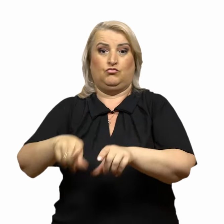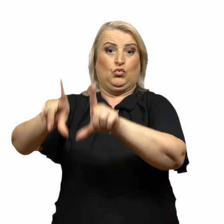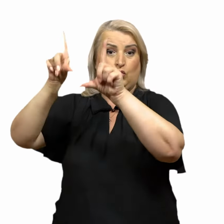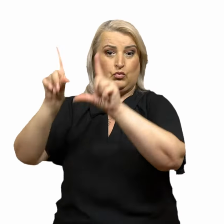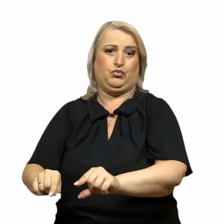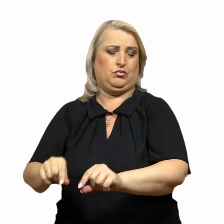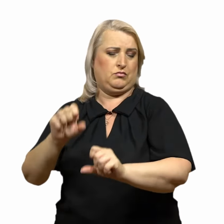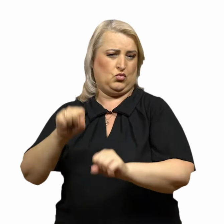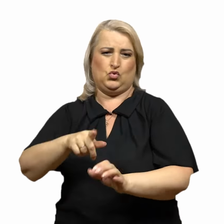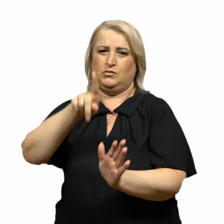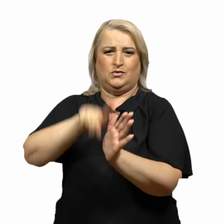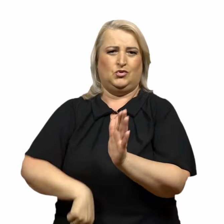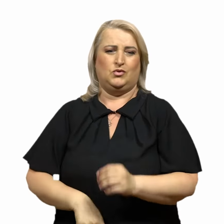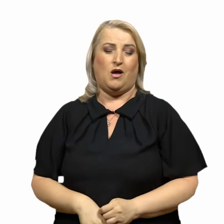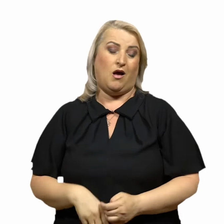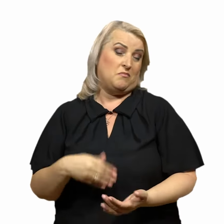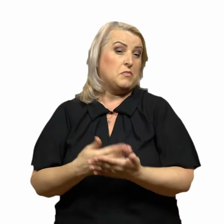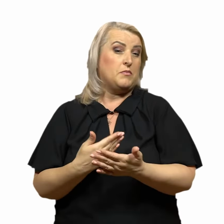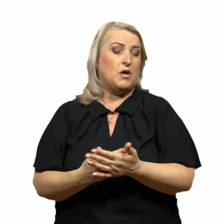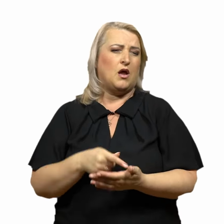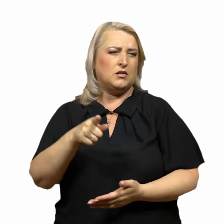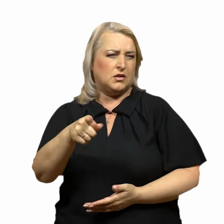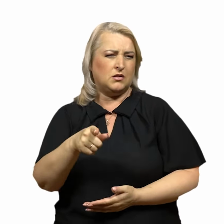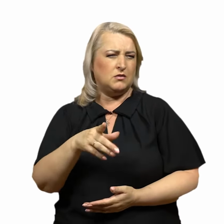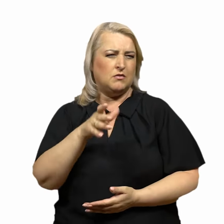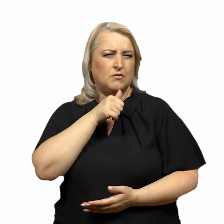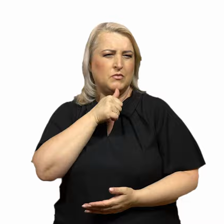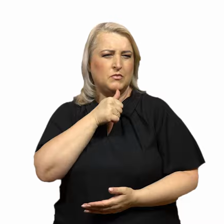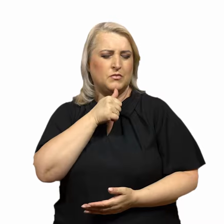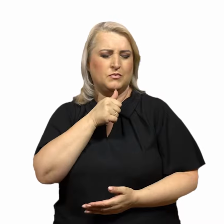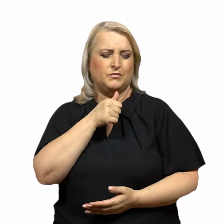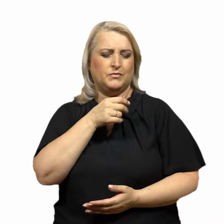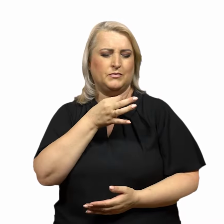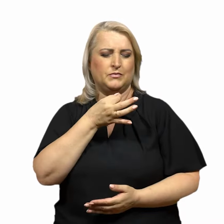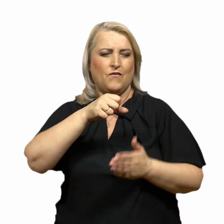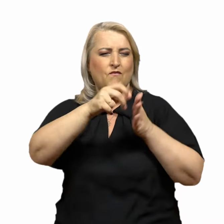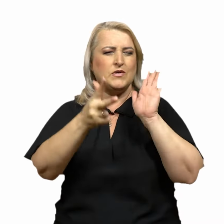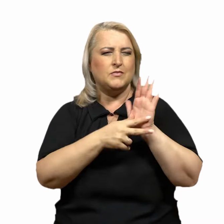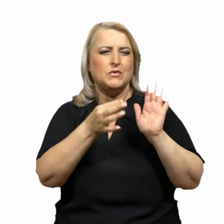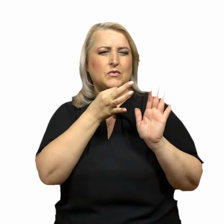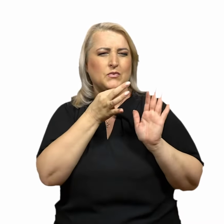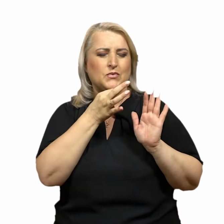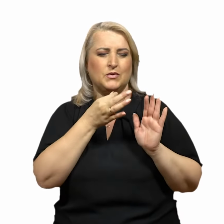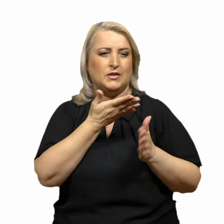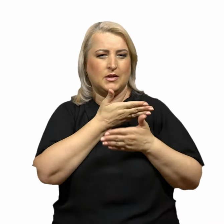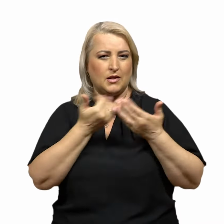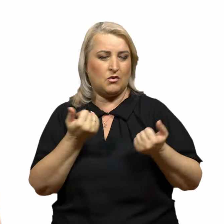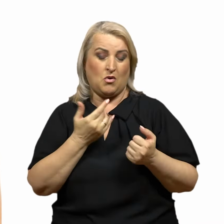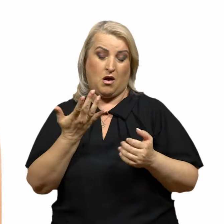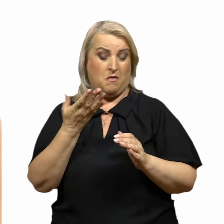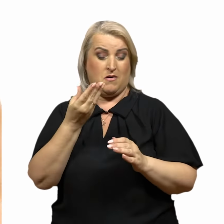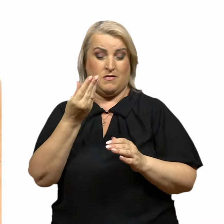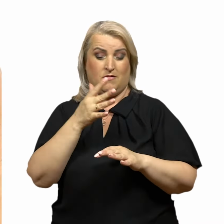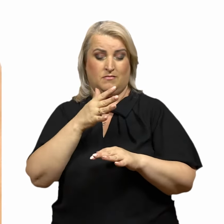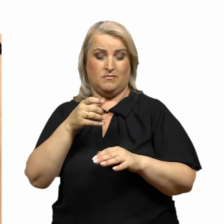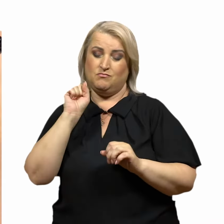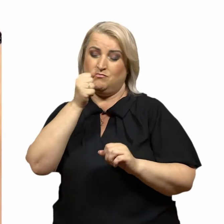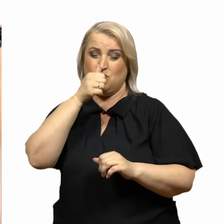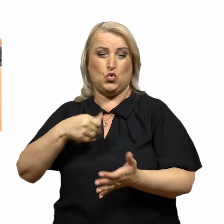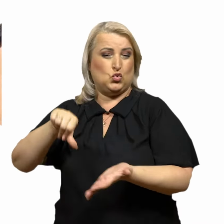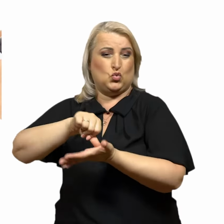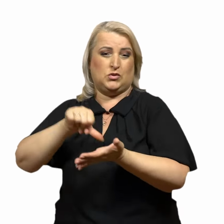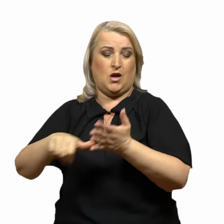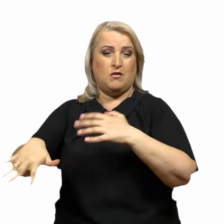scădea drastic. Apropo, Ștefane, încă nu ai atins vârsta potrivită pentru a investi la bursă și bănci. Te-ai gândit care ar fi